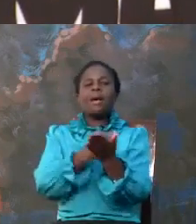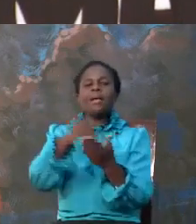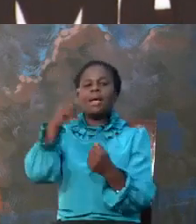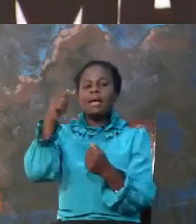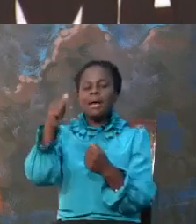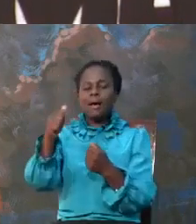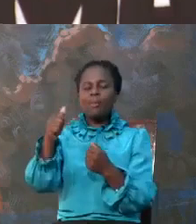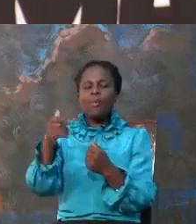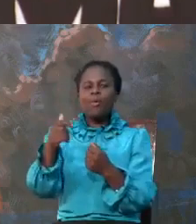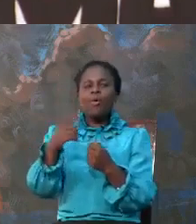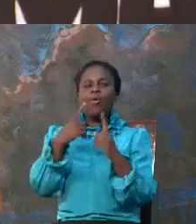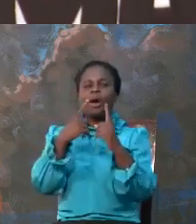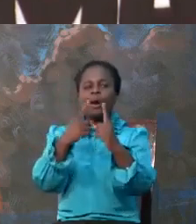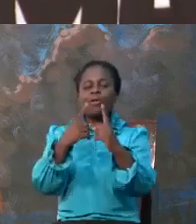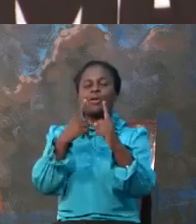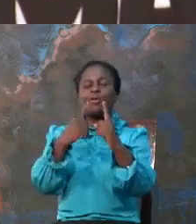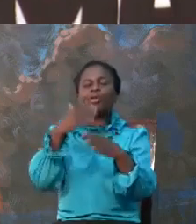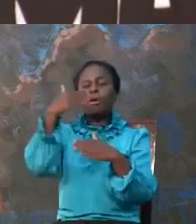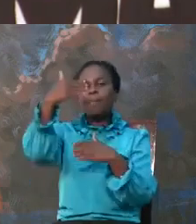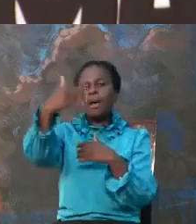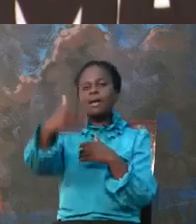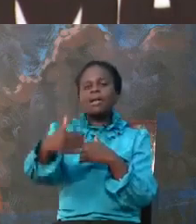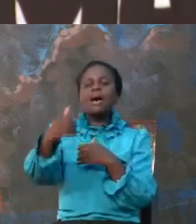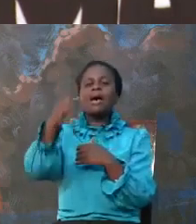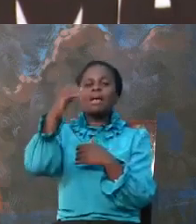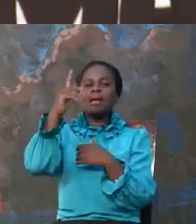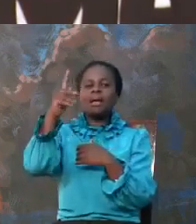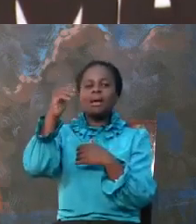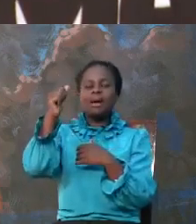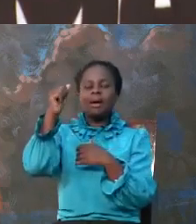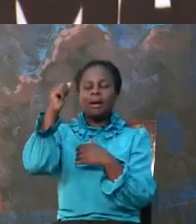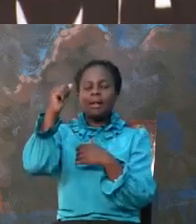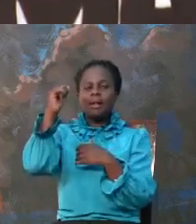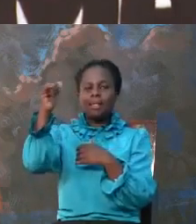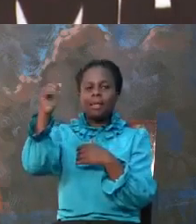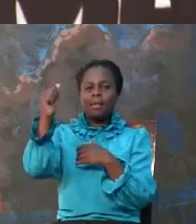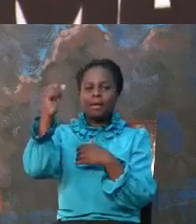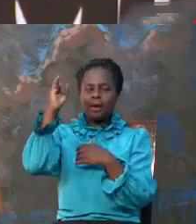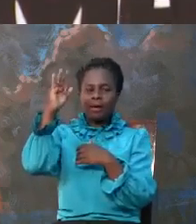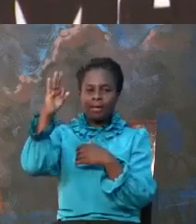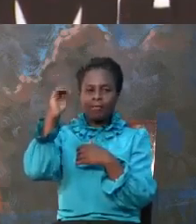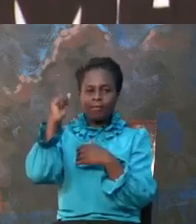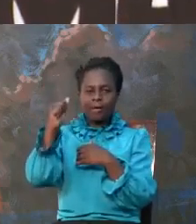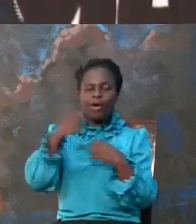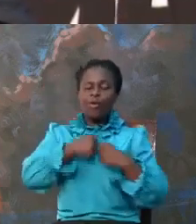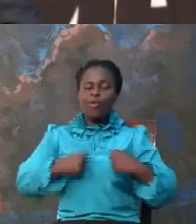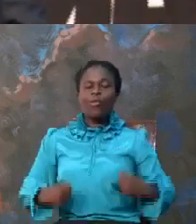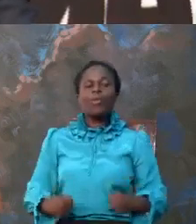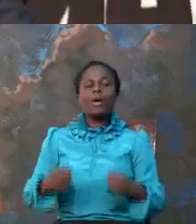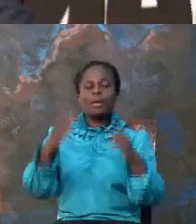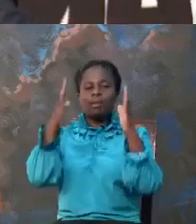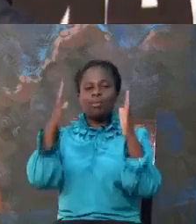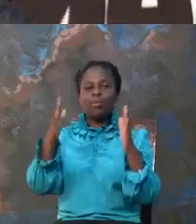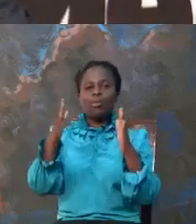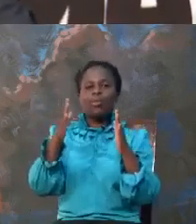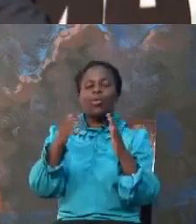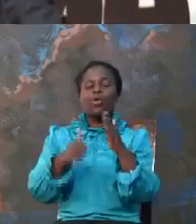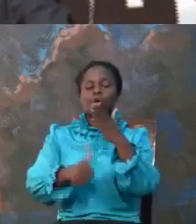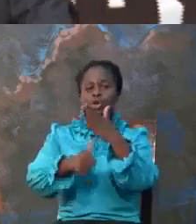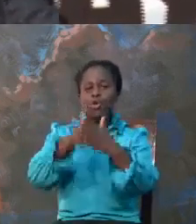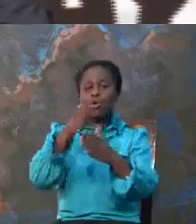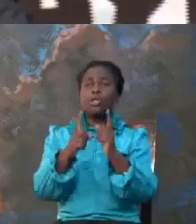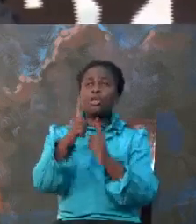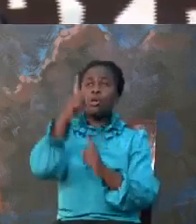hao waliofuata kina Anasi na Kayafa wakati wa Yesu. Kwani mkuu, kiongozi wa